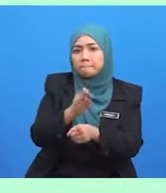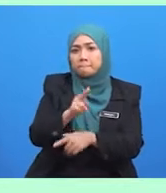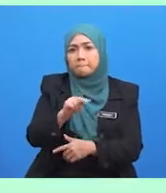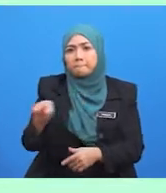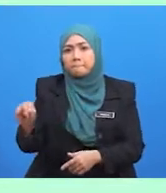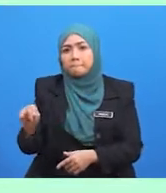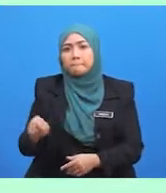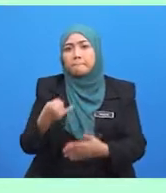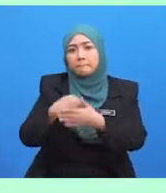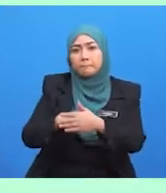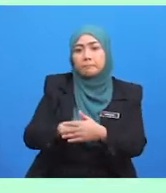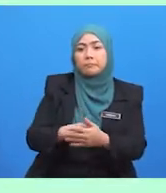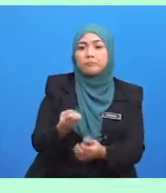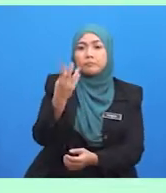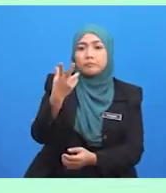sebanyak 10,000 unit.